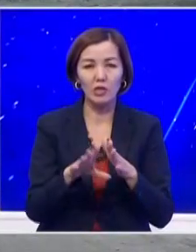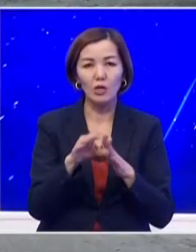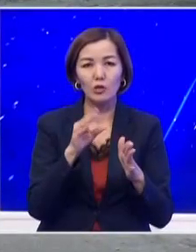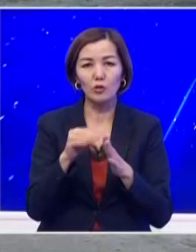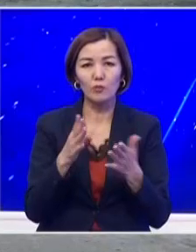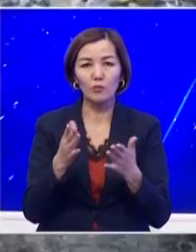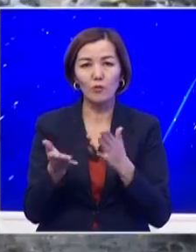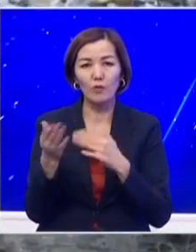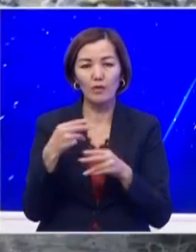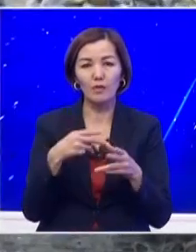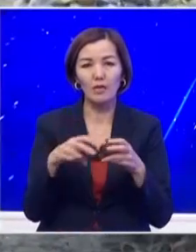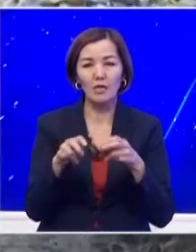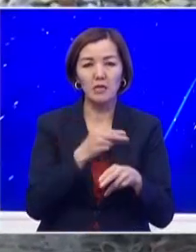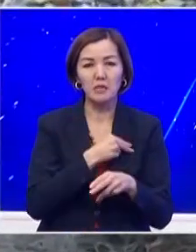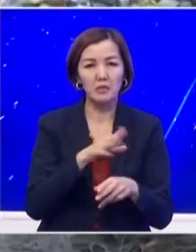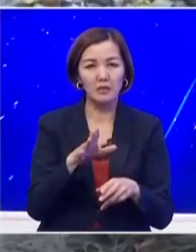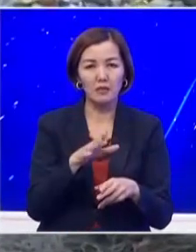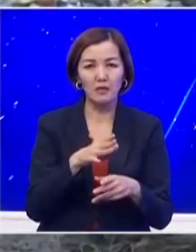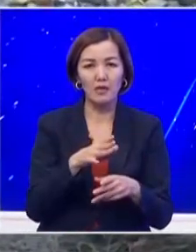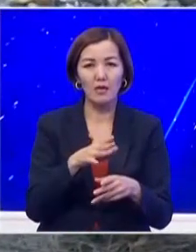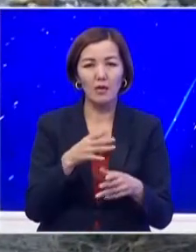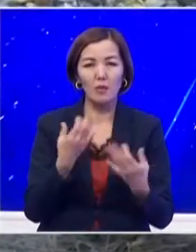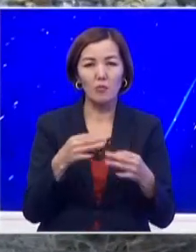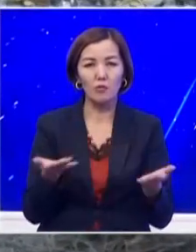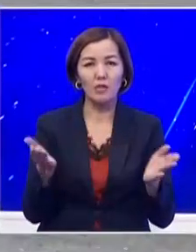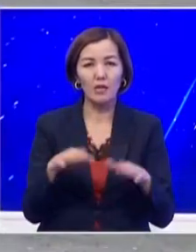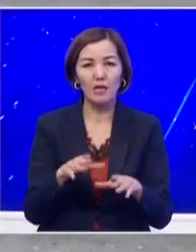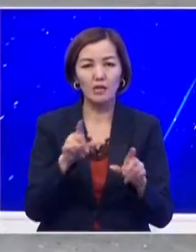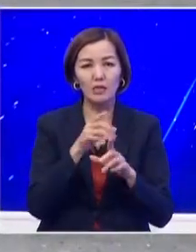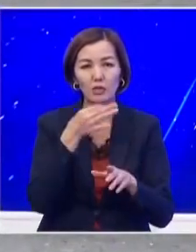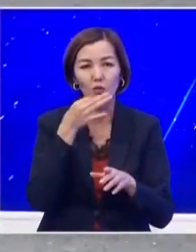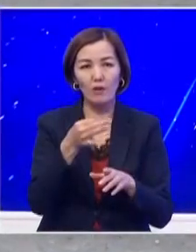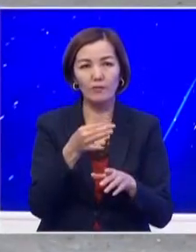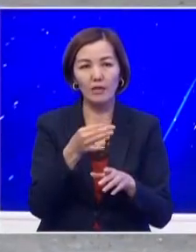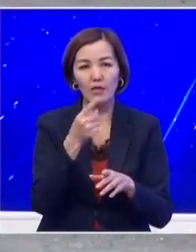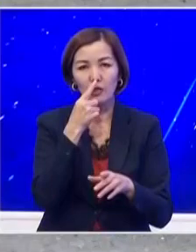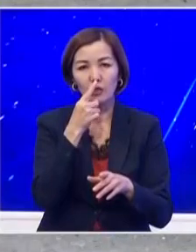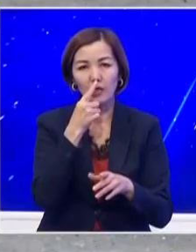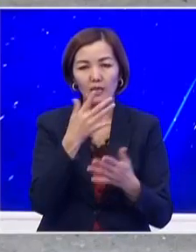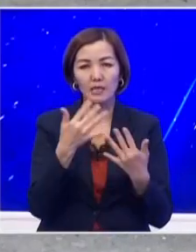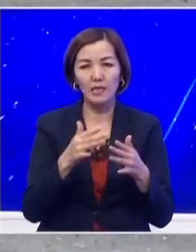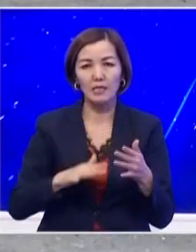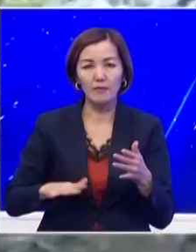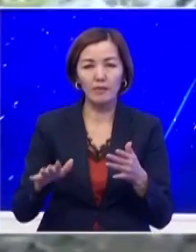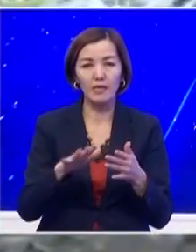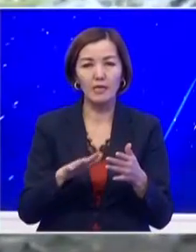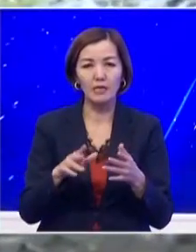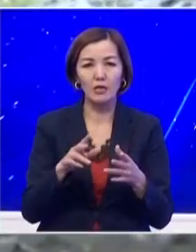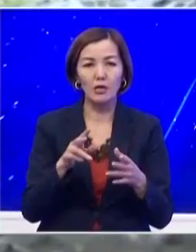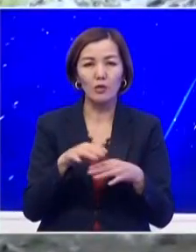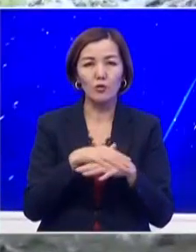цехі әлдеқашан істен шыққан, қаңырап бос тұр. Нысанға жауаптылардың айтуынша, жақын маңдағы елді мекен тұрғындары